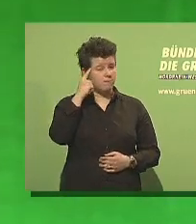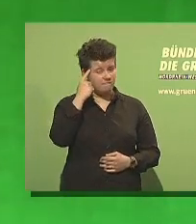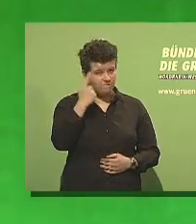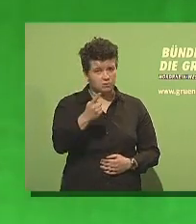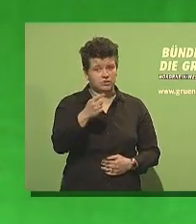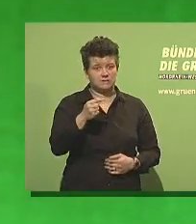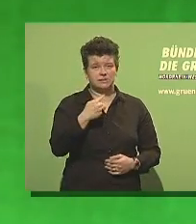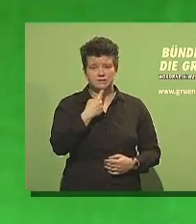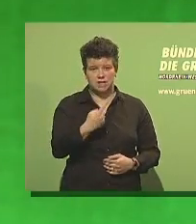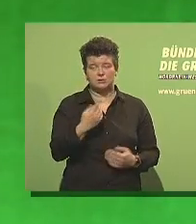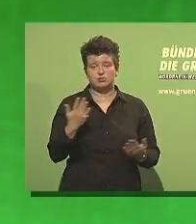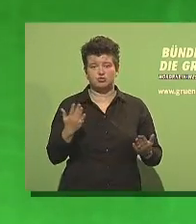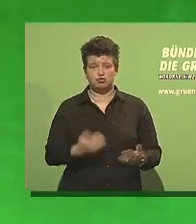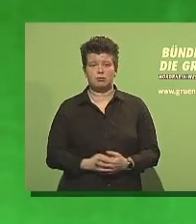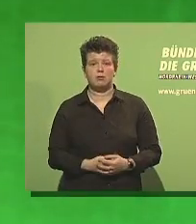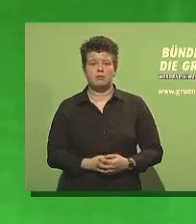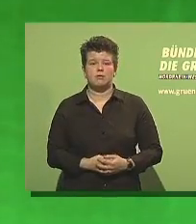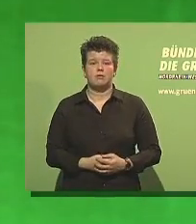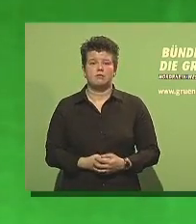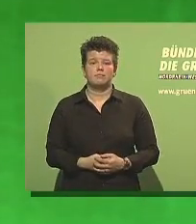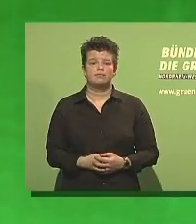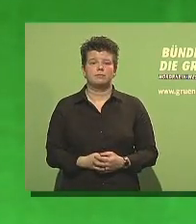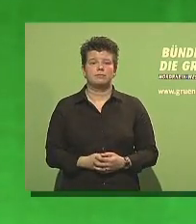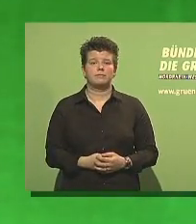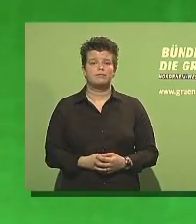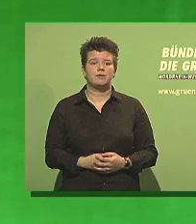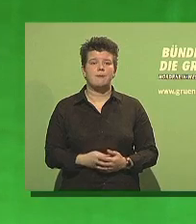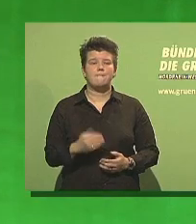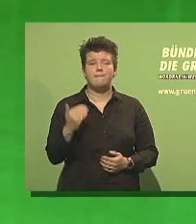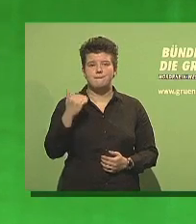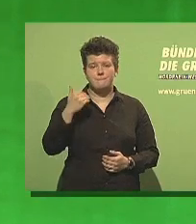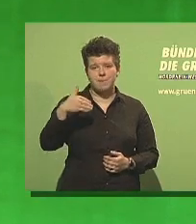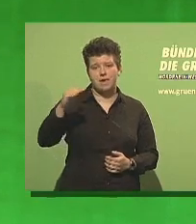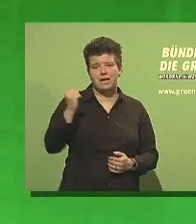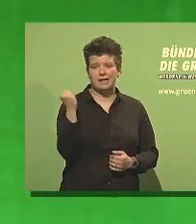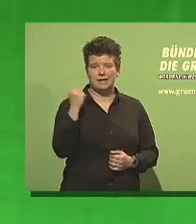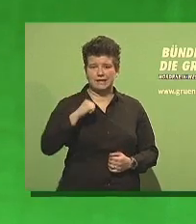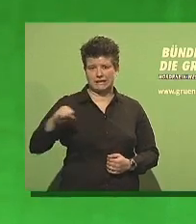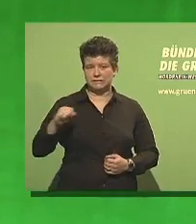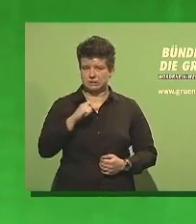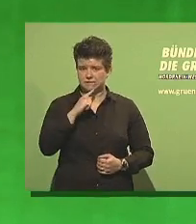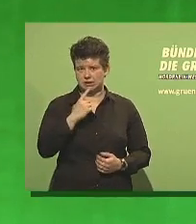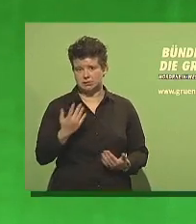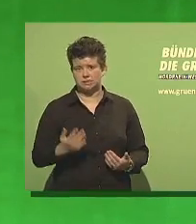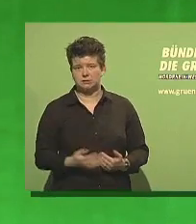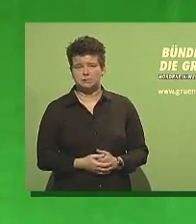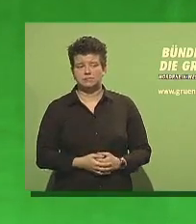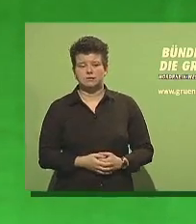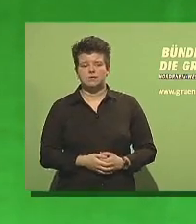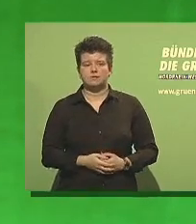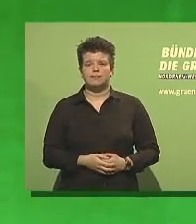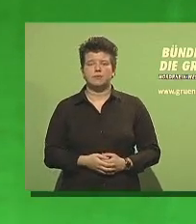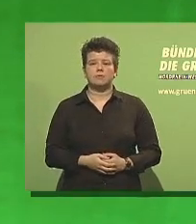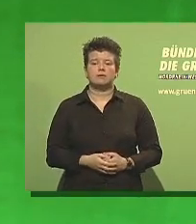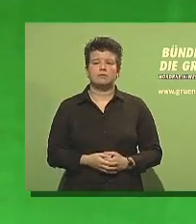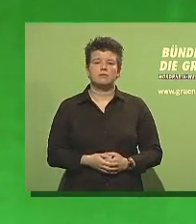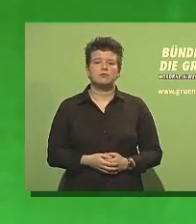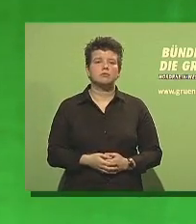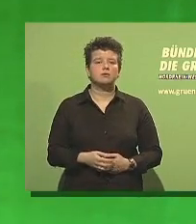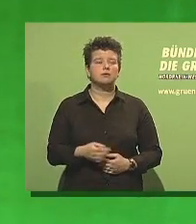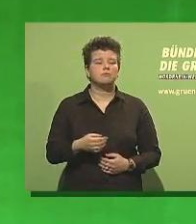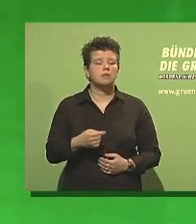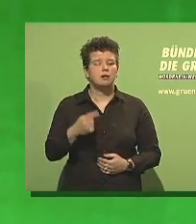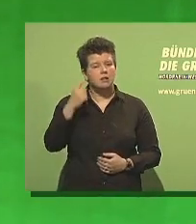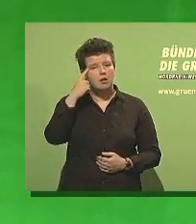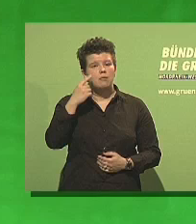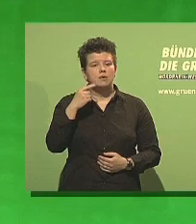dem Chauvinismus von rechts in der Europadebatte. Nach dem Motto: Wir geben dem faulen Süden